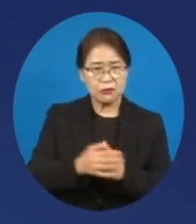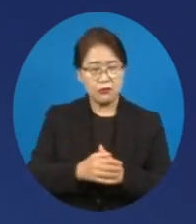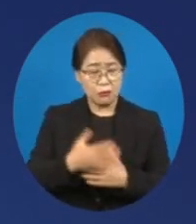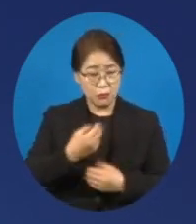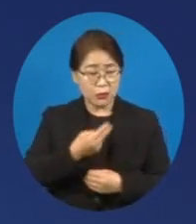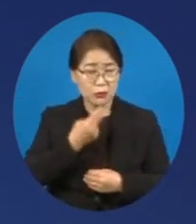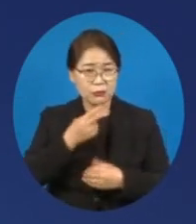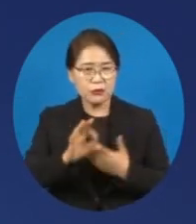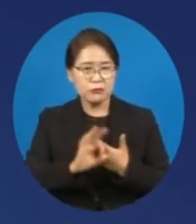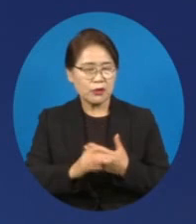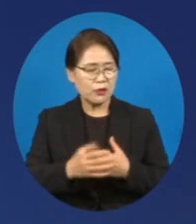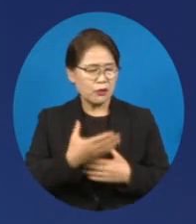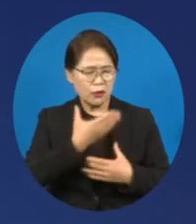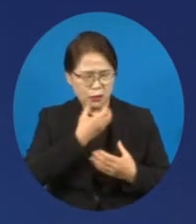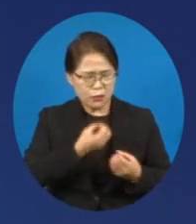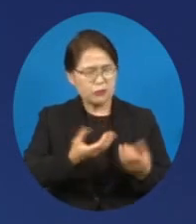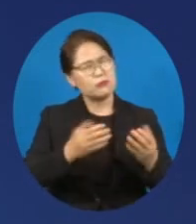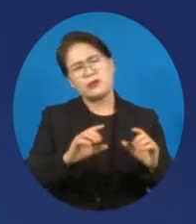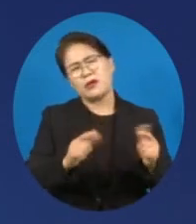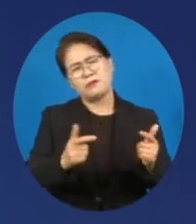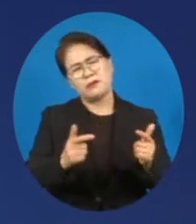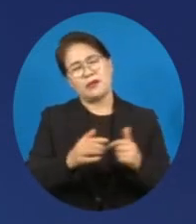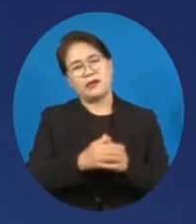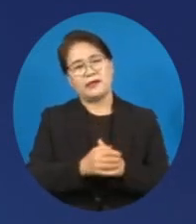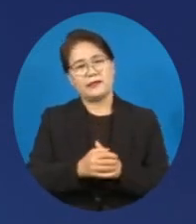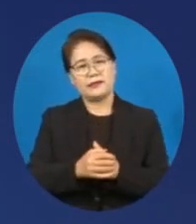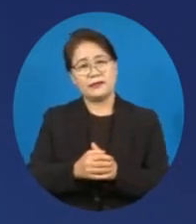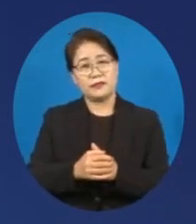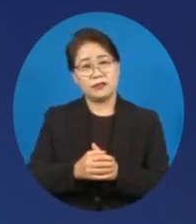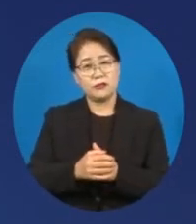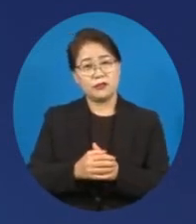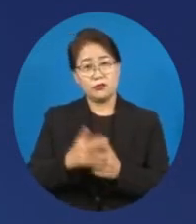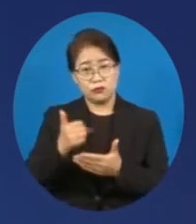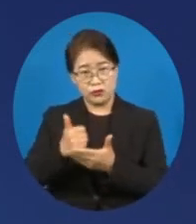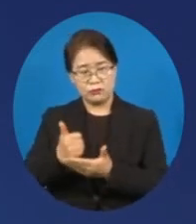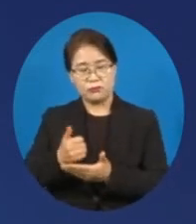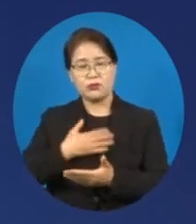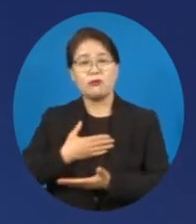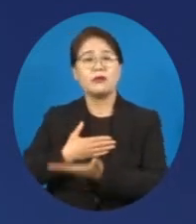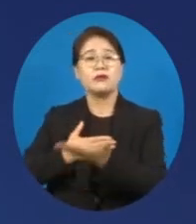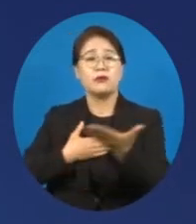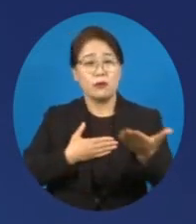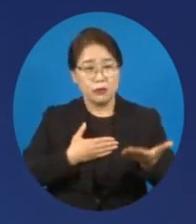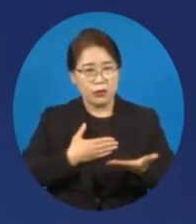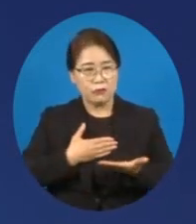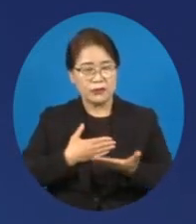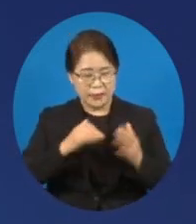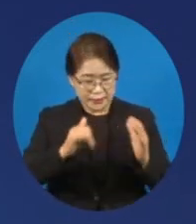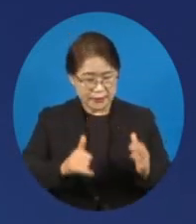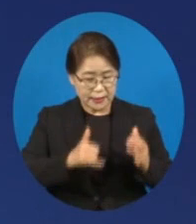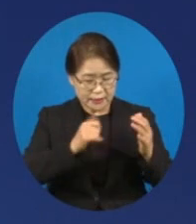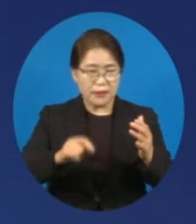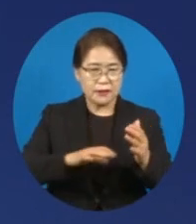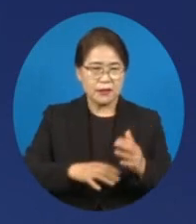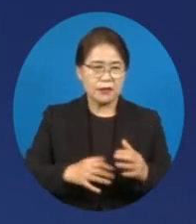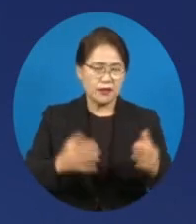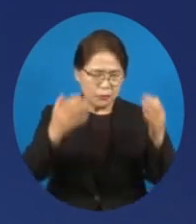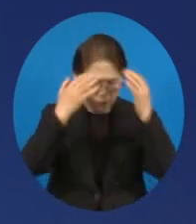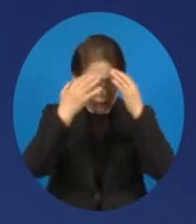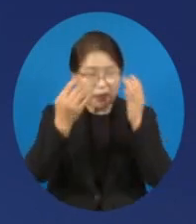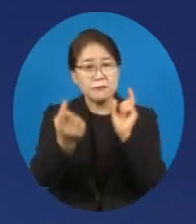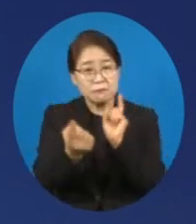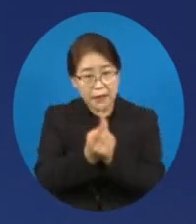평안이 없다면 축복이 아닙니다 그래서 주님은 오늘도 저와 여러분이이 세상에서 환란을